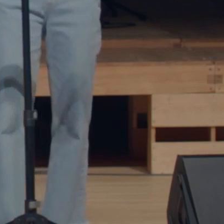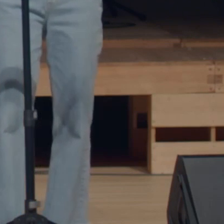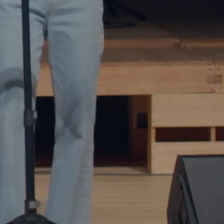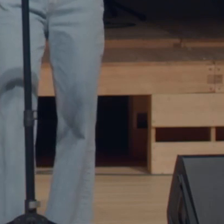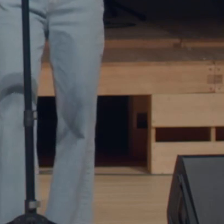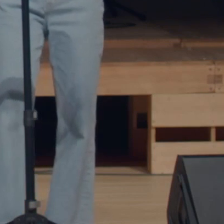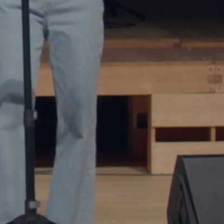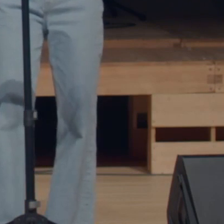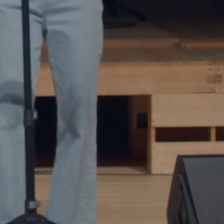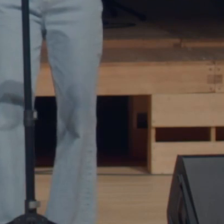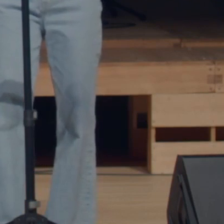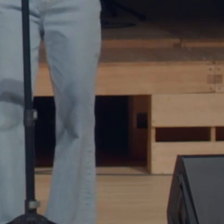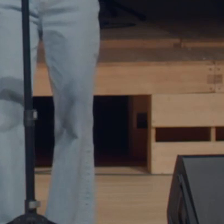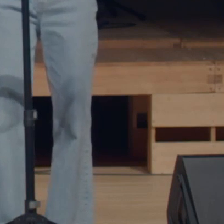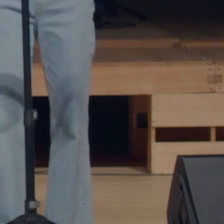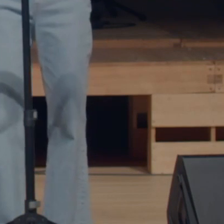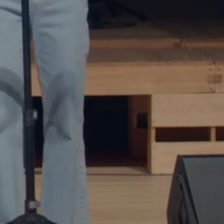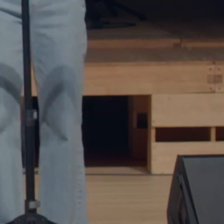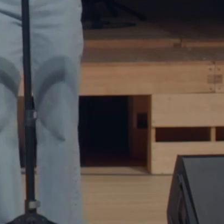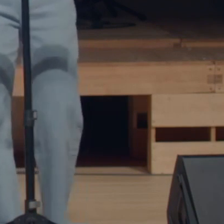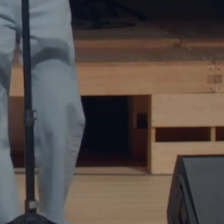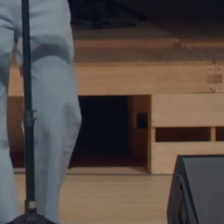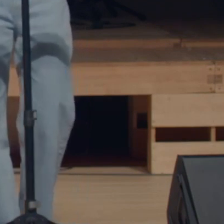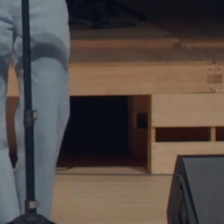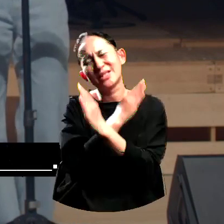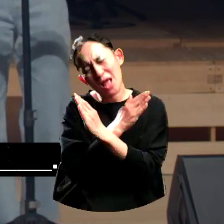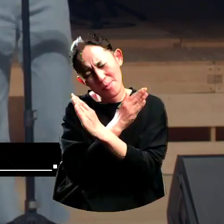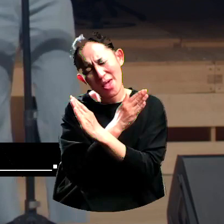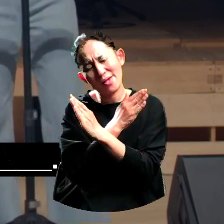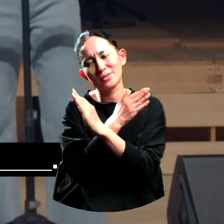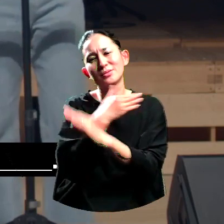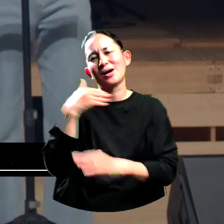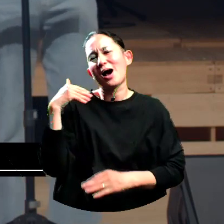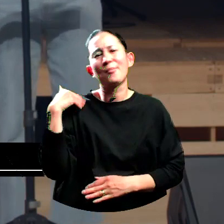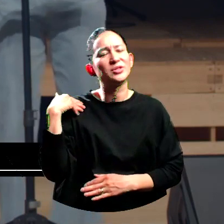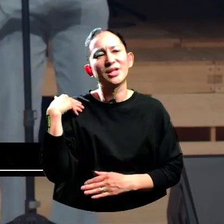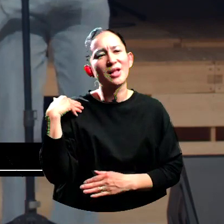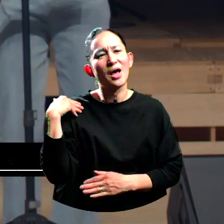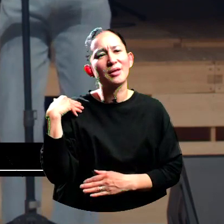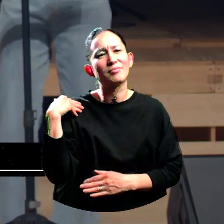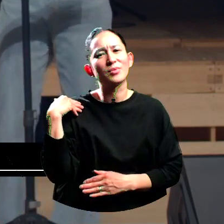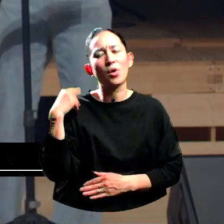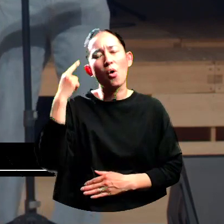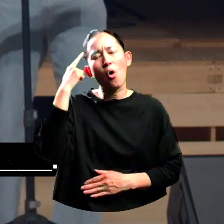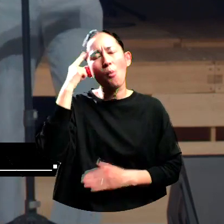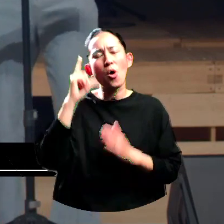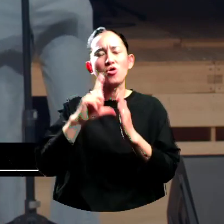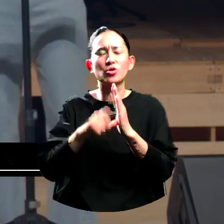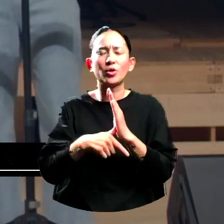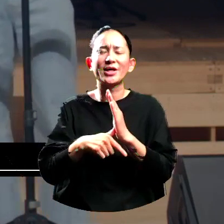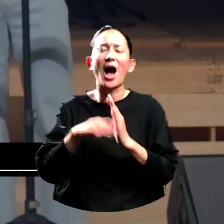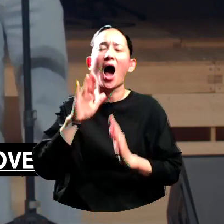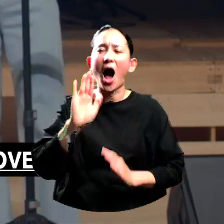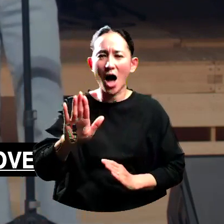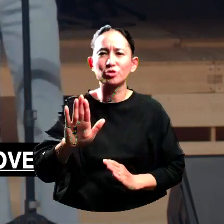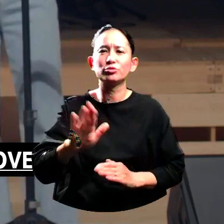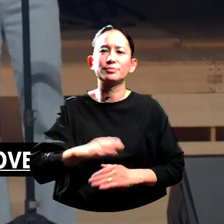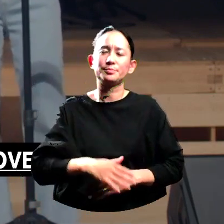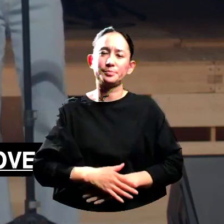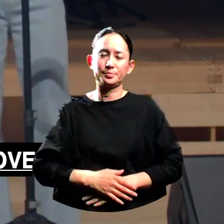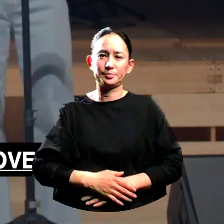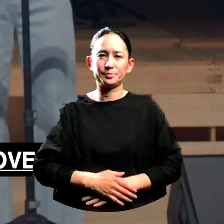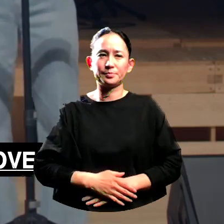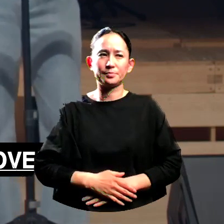うダメかもしれないと思える時がある。 The first point is there are times in your life when you feel like it's